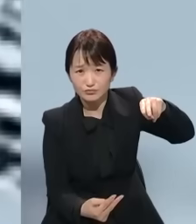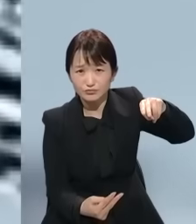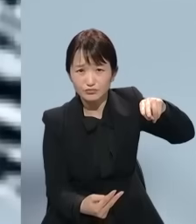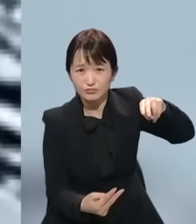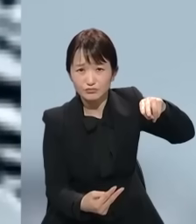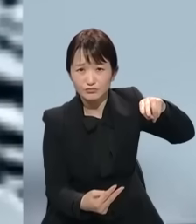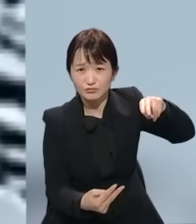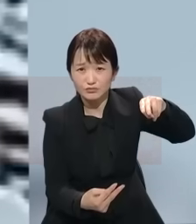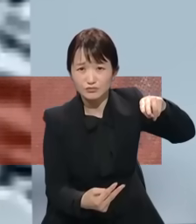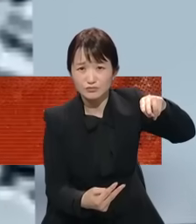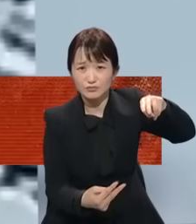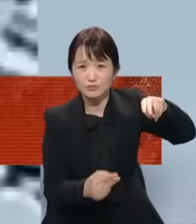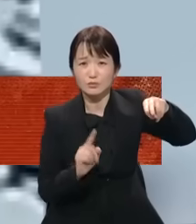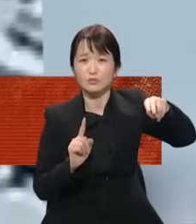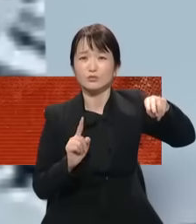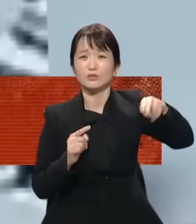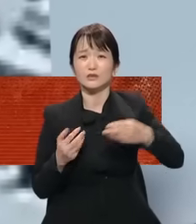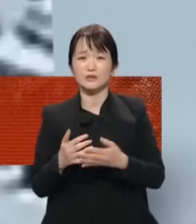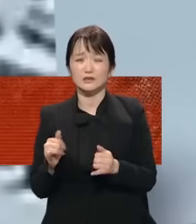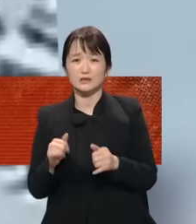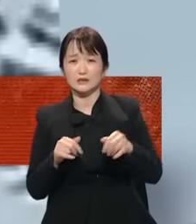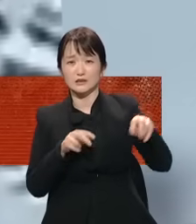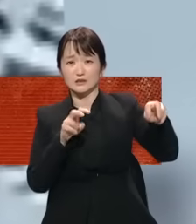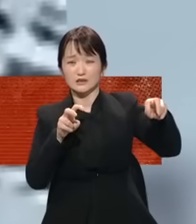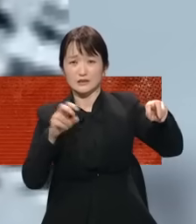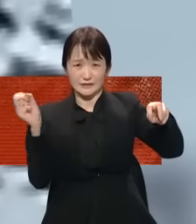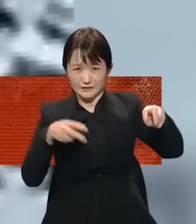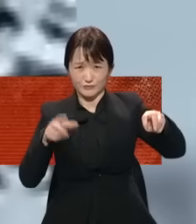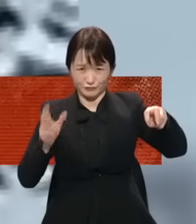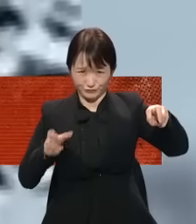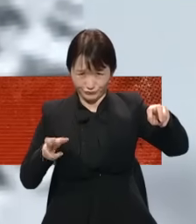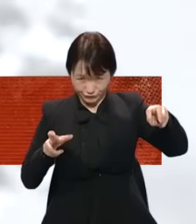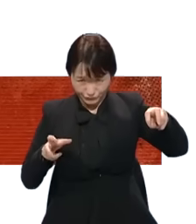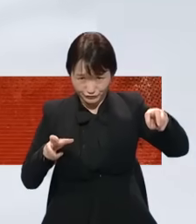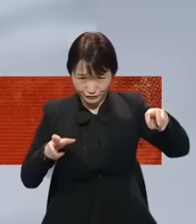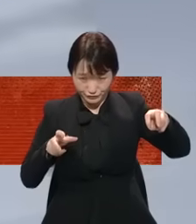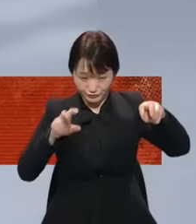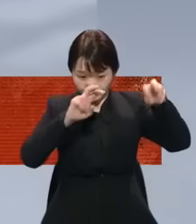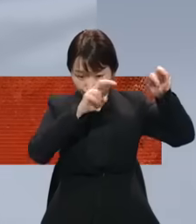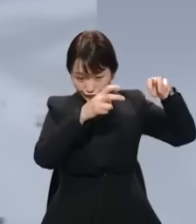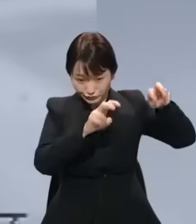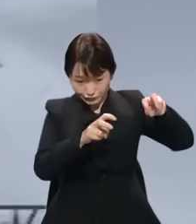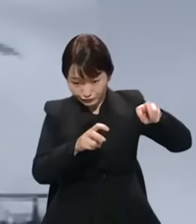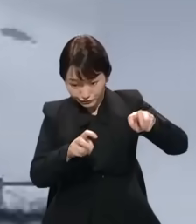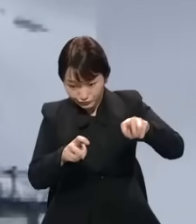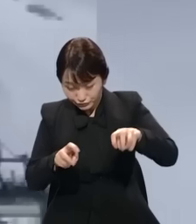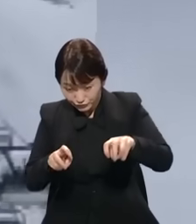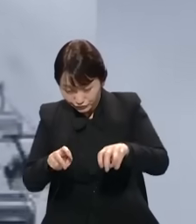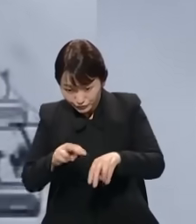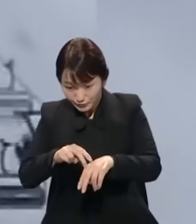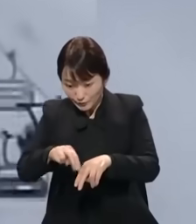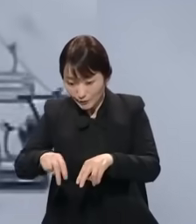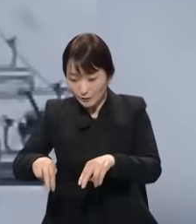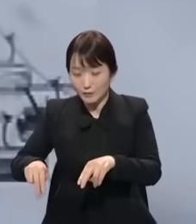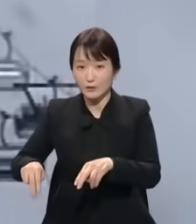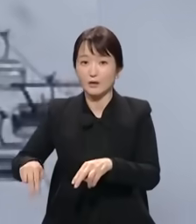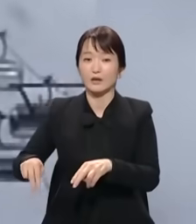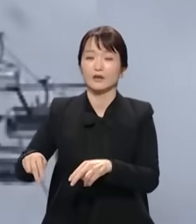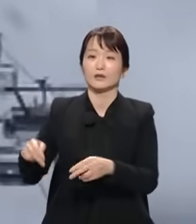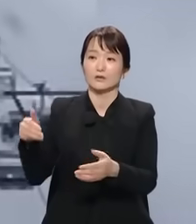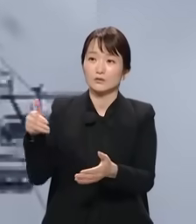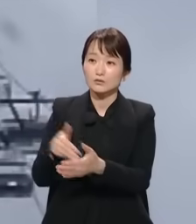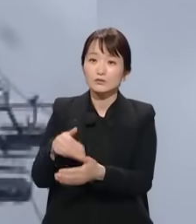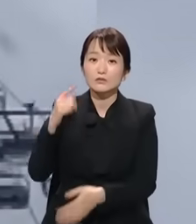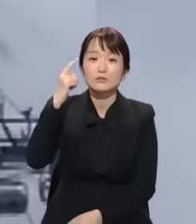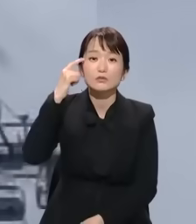떨어졌어. 어떡해. 결국 직원들이 리프트를 재가동시켰고 그제야 무사히 다른 사람들은 땅에 발을 디딜 수 있었다고 합니다. 왜